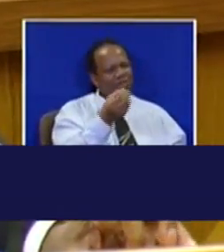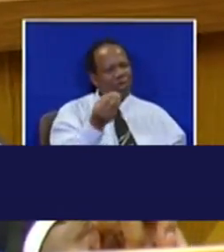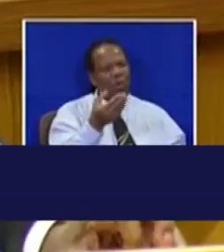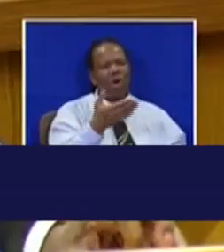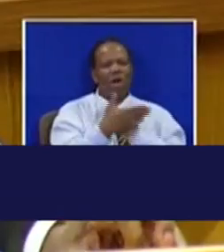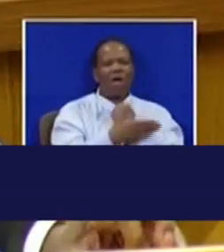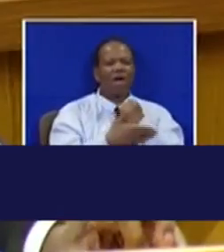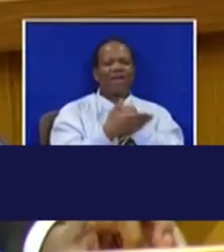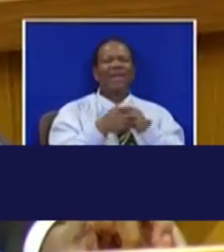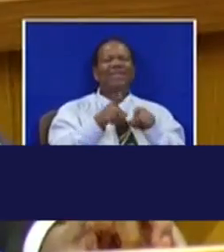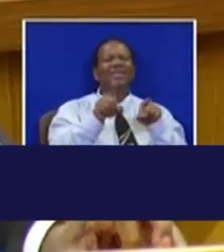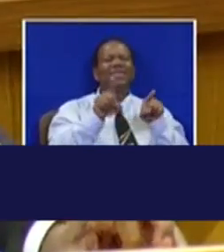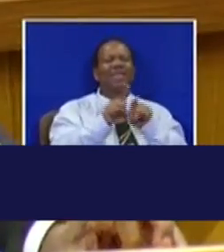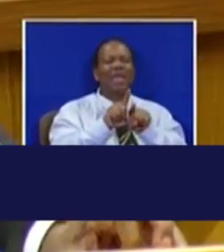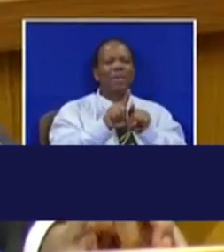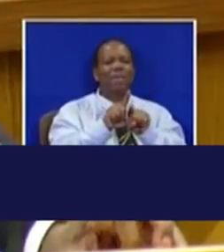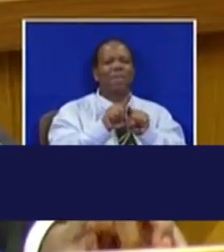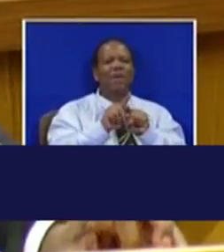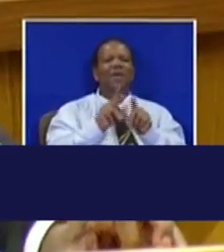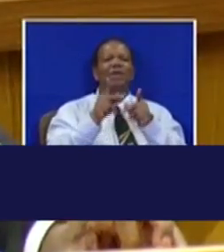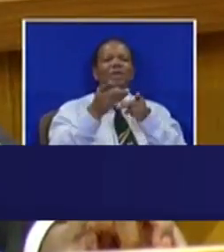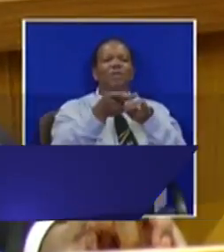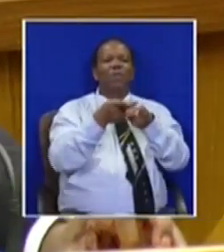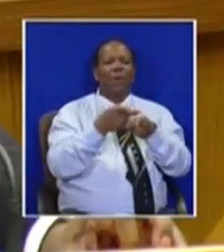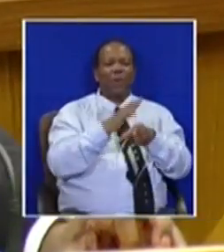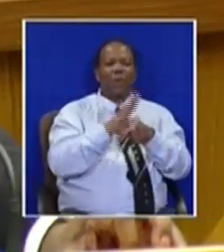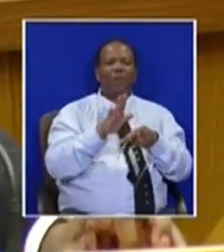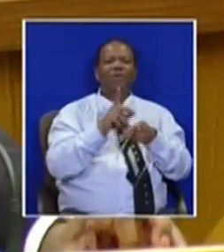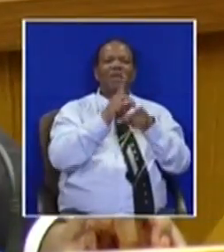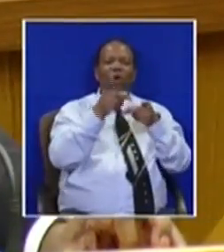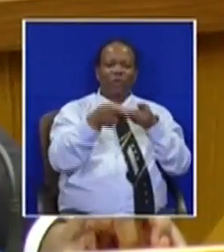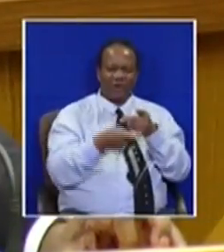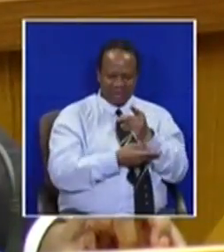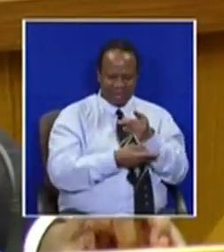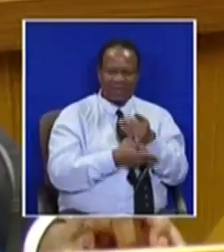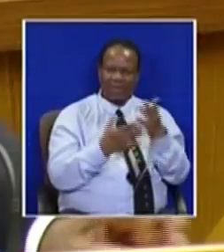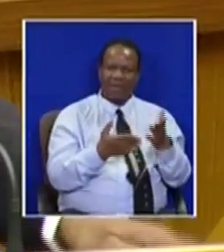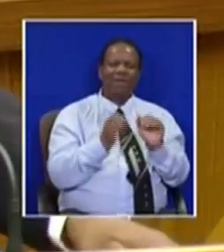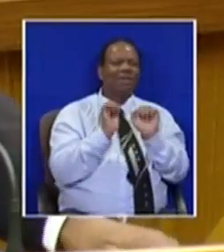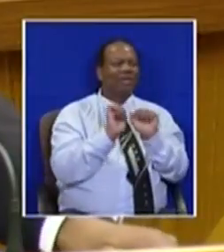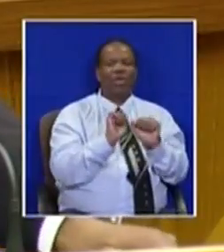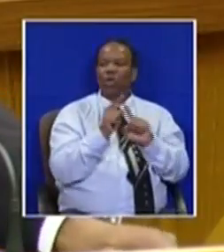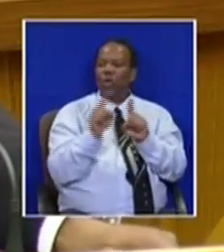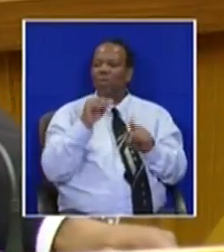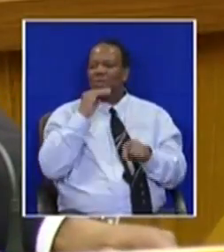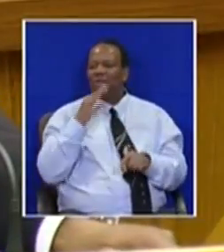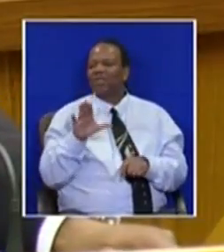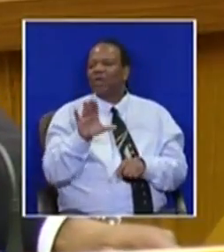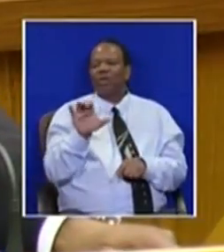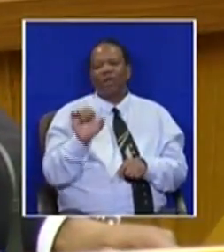been downgraded. South Africa is not the only one. There are a number of countries that have